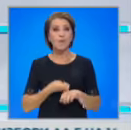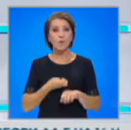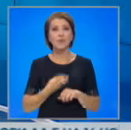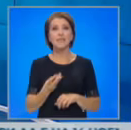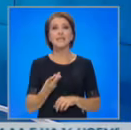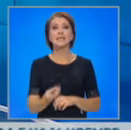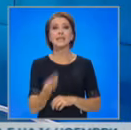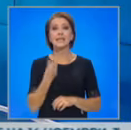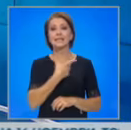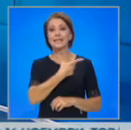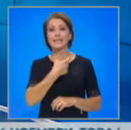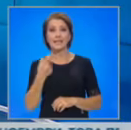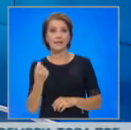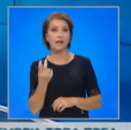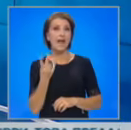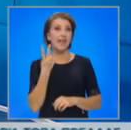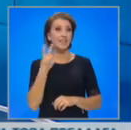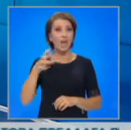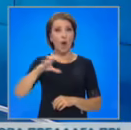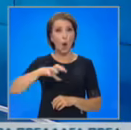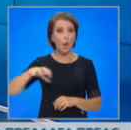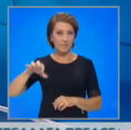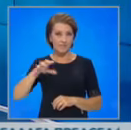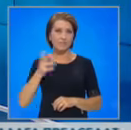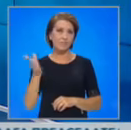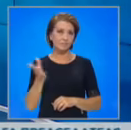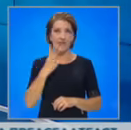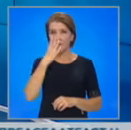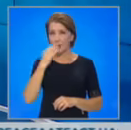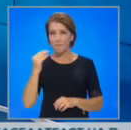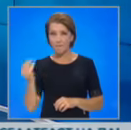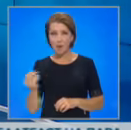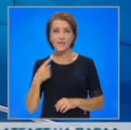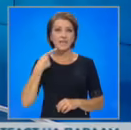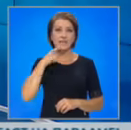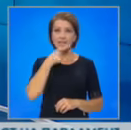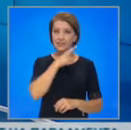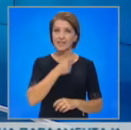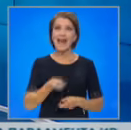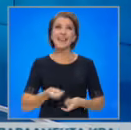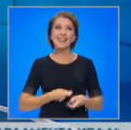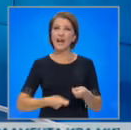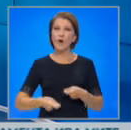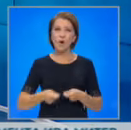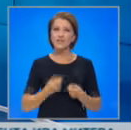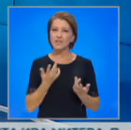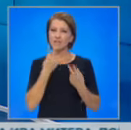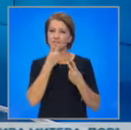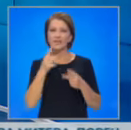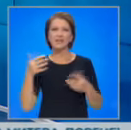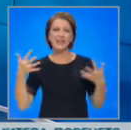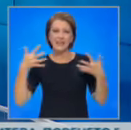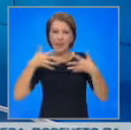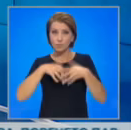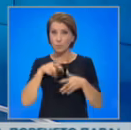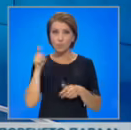души. Още две области преминаха в червената зона. Това са Смолен и Сливен. А Търговище, това, което виждате в най-тъмно червен